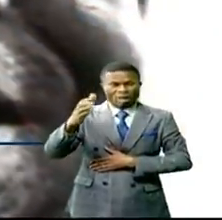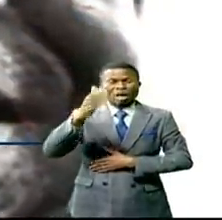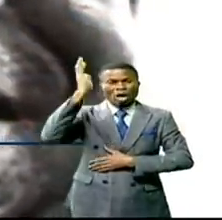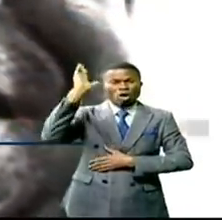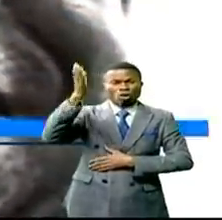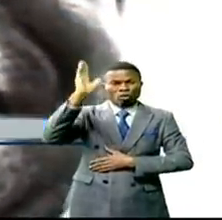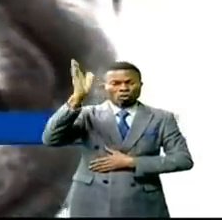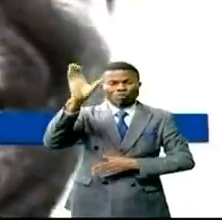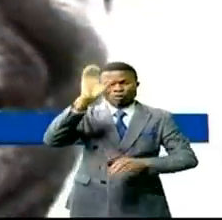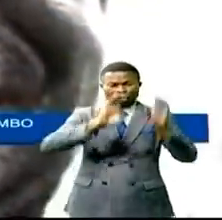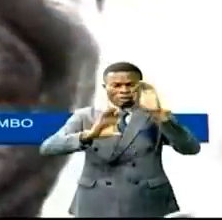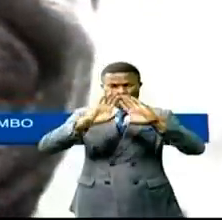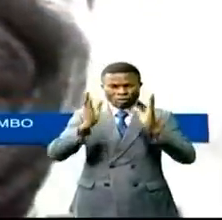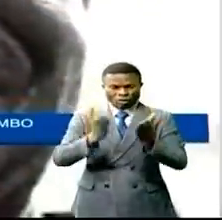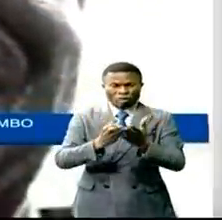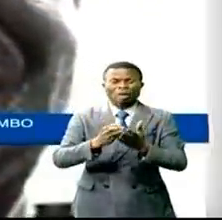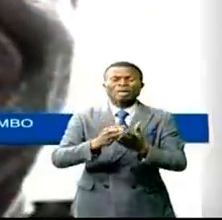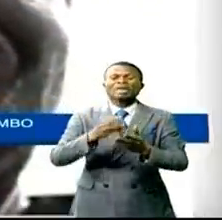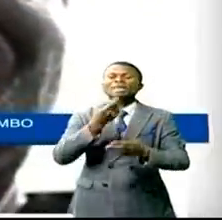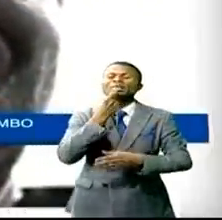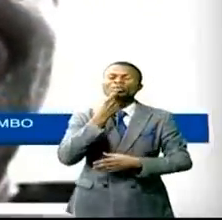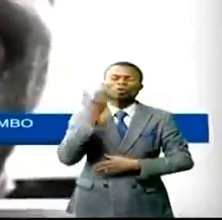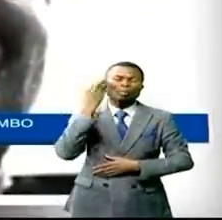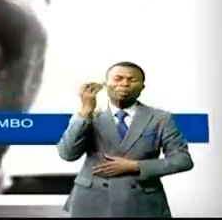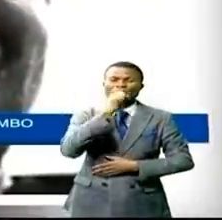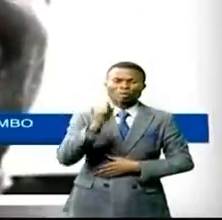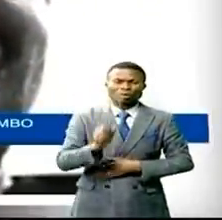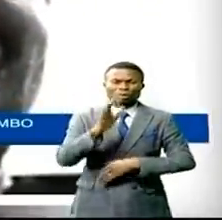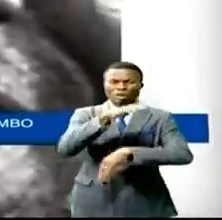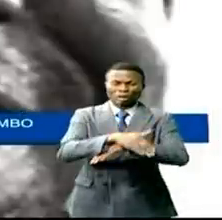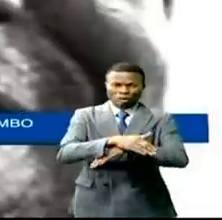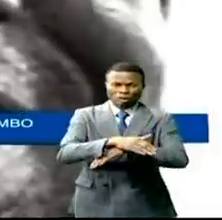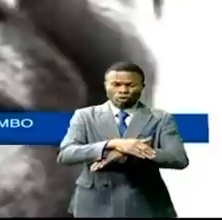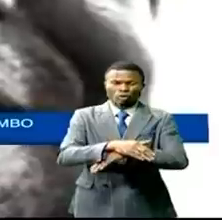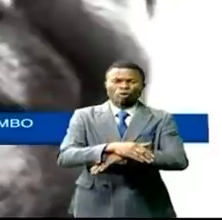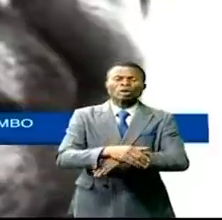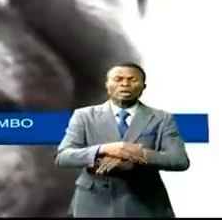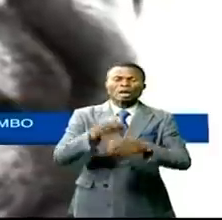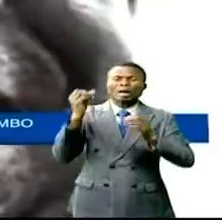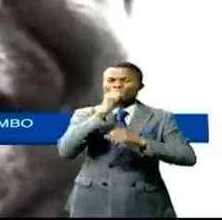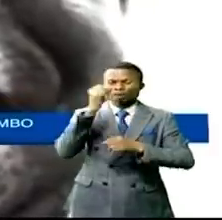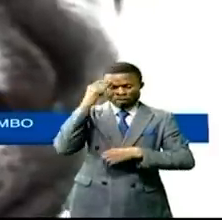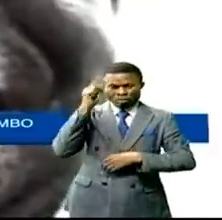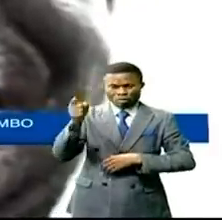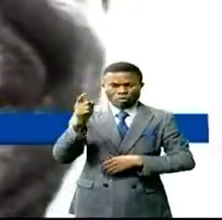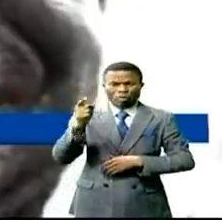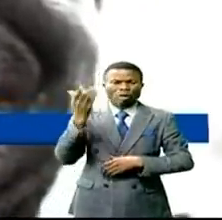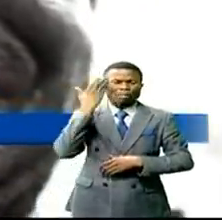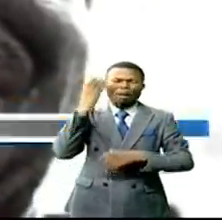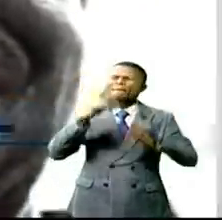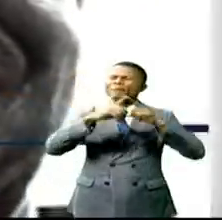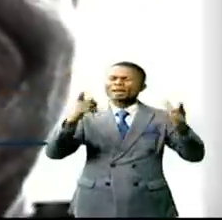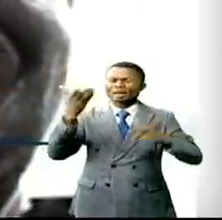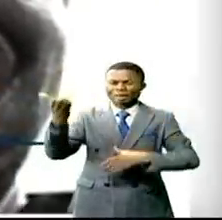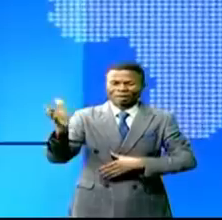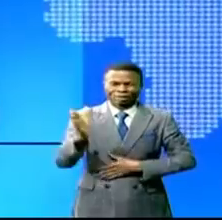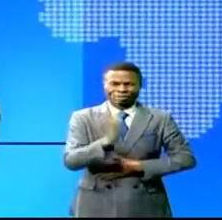scientifique sur ces grands artistes une chose est d'être là en somme le taboulé est finement begin